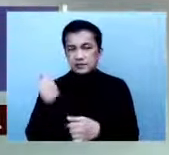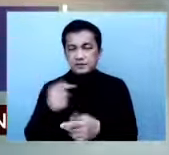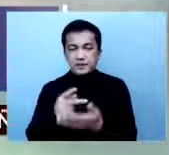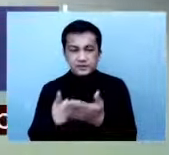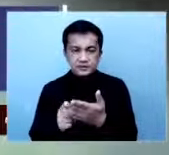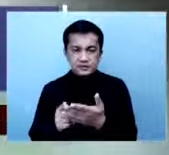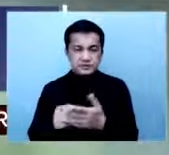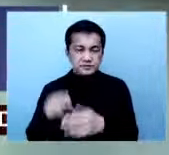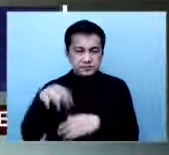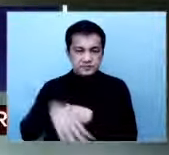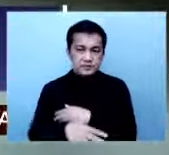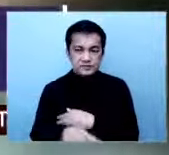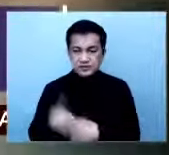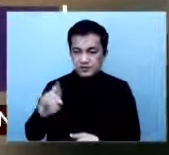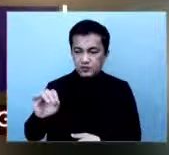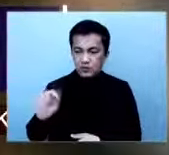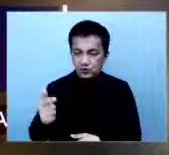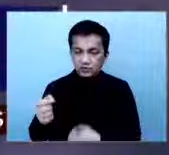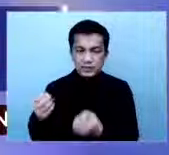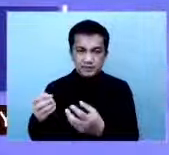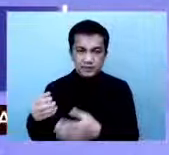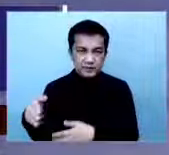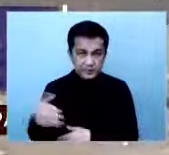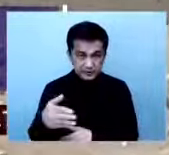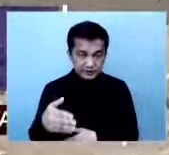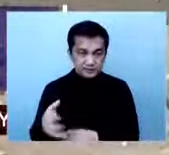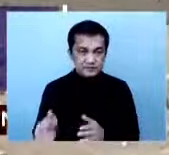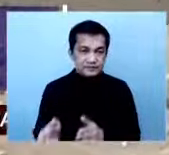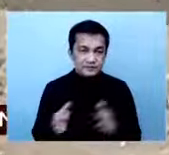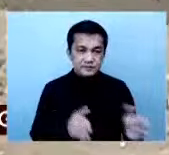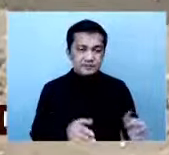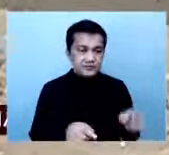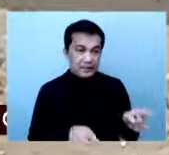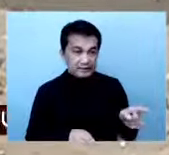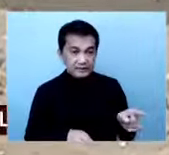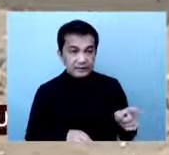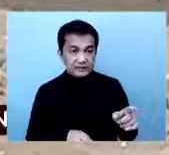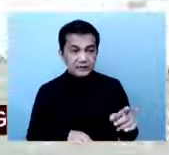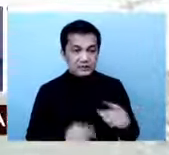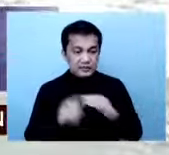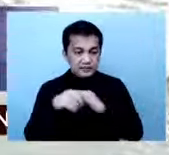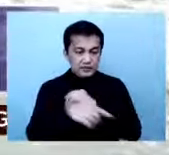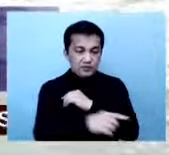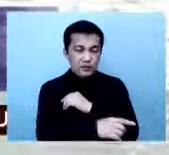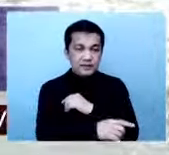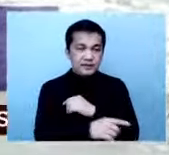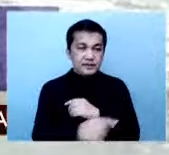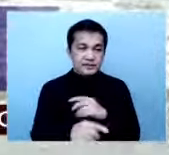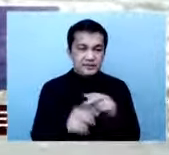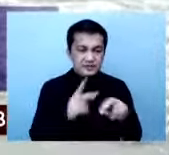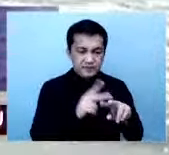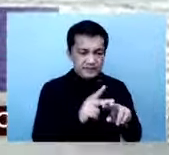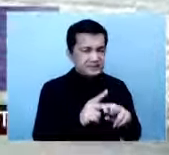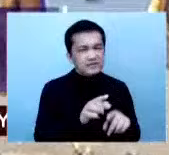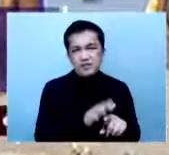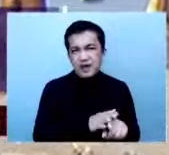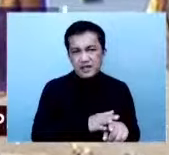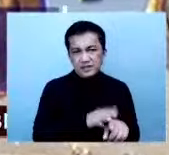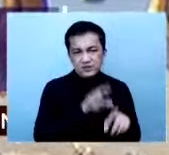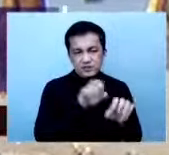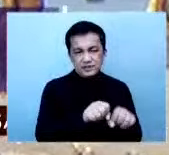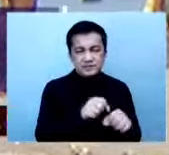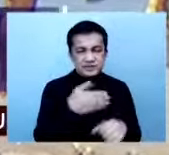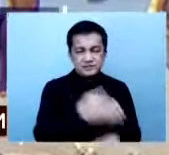sa city Umuulan ngaya dito naman sa Dagupan City sa Pangasinan Matumal ang huli ng isda